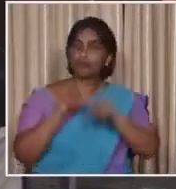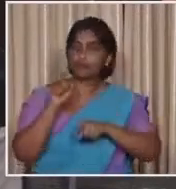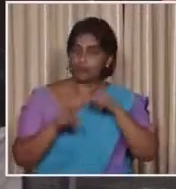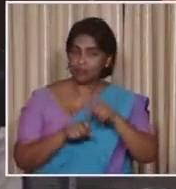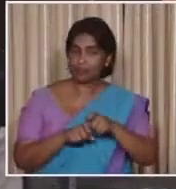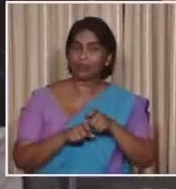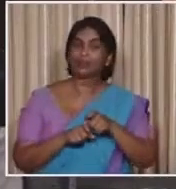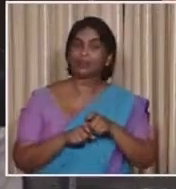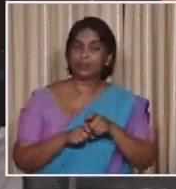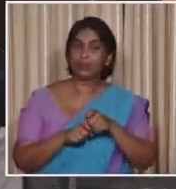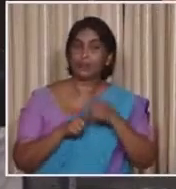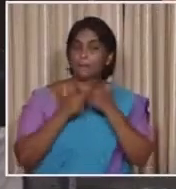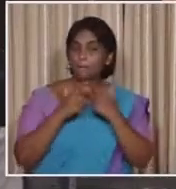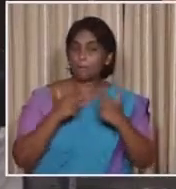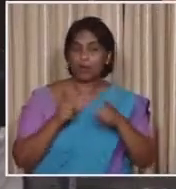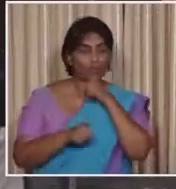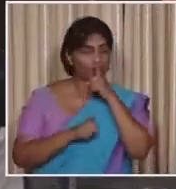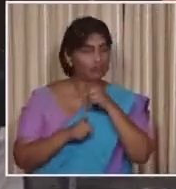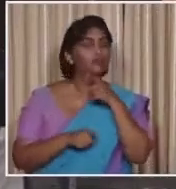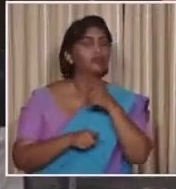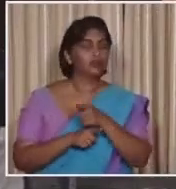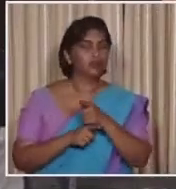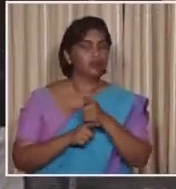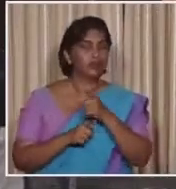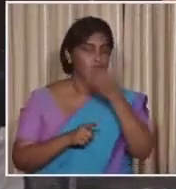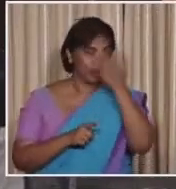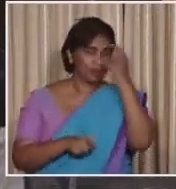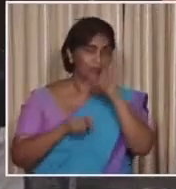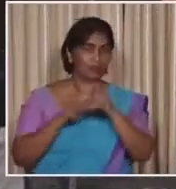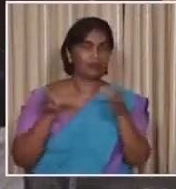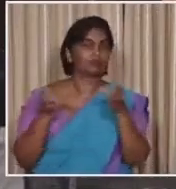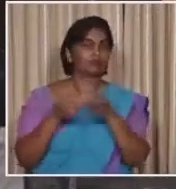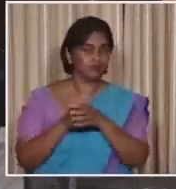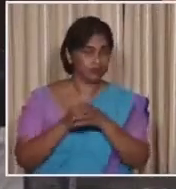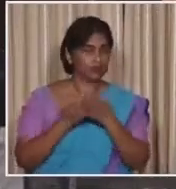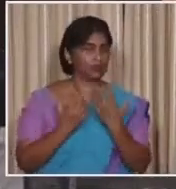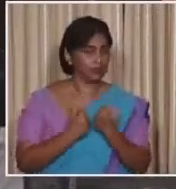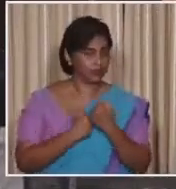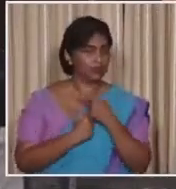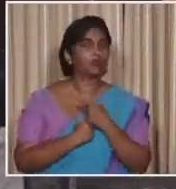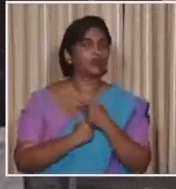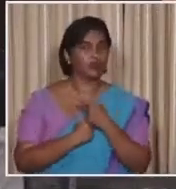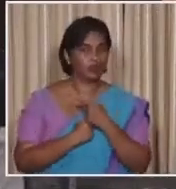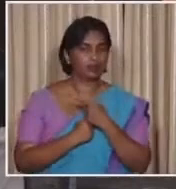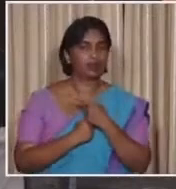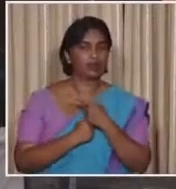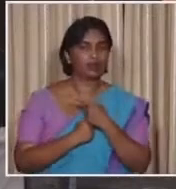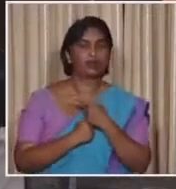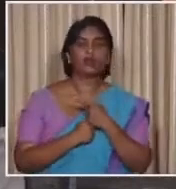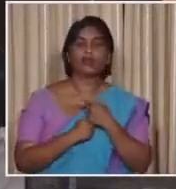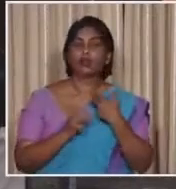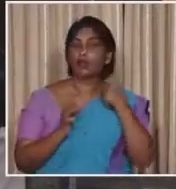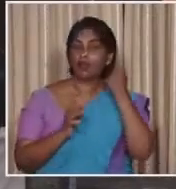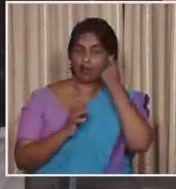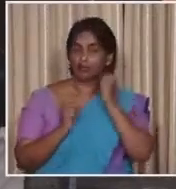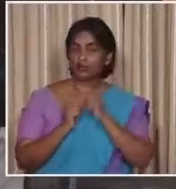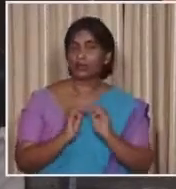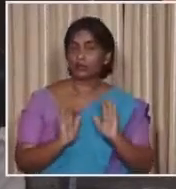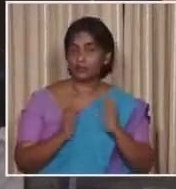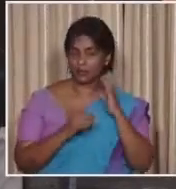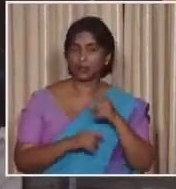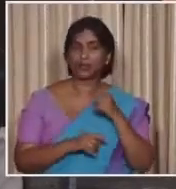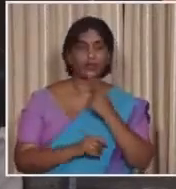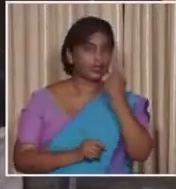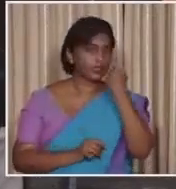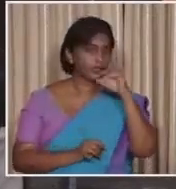ะเลยศิรบาลเมียนรักวัตรค่าเนเวเลติดตัตย์ขัลโลยาคุรีเอตมูลม์ตอดังกิบิตาอายรัตติตอลลายรั